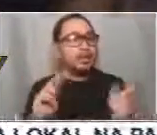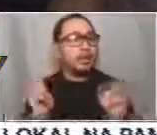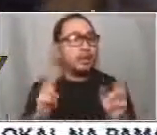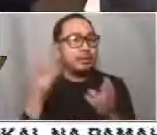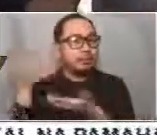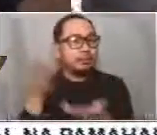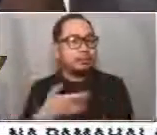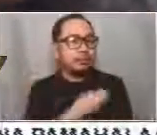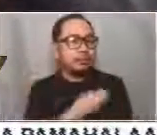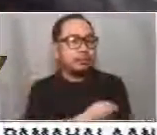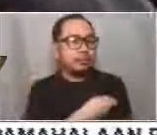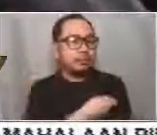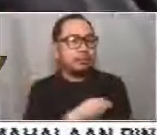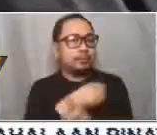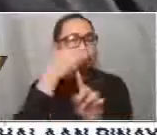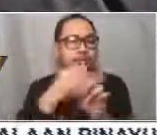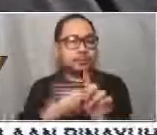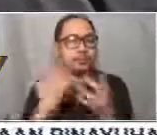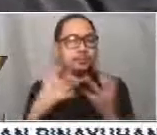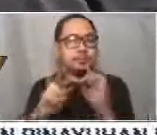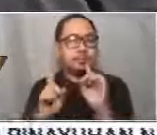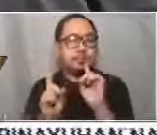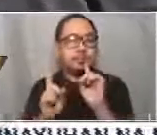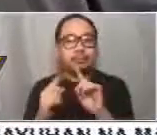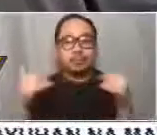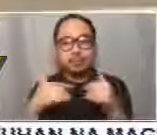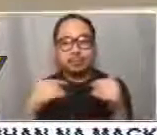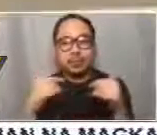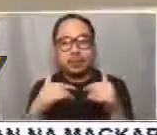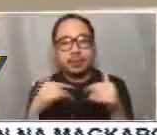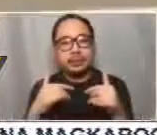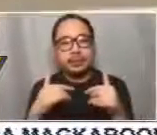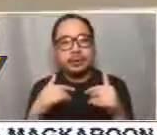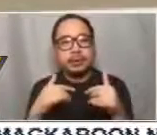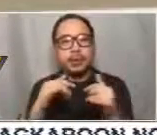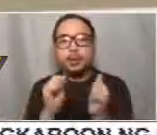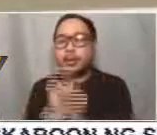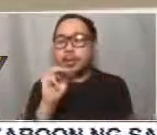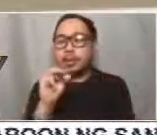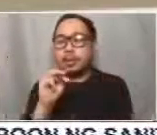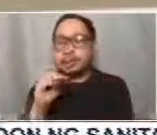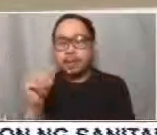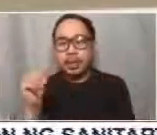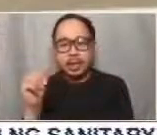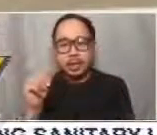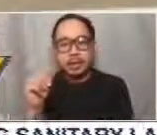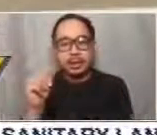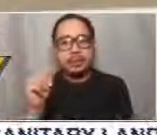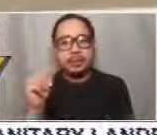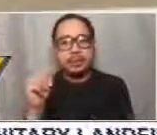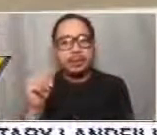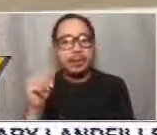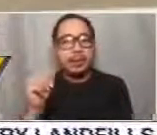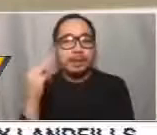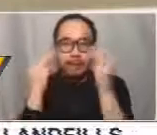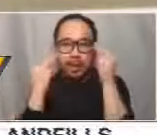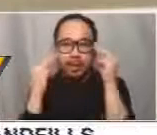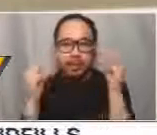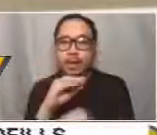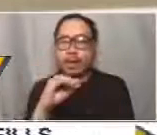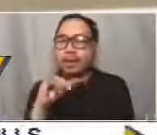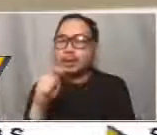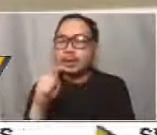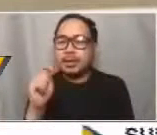Manila para silipin ang paghahanda ng mga lokal na pamahalaan. May schedule sa Taguig, sa Makati, and then sa